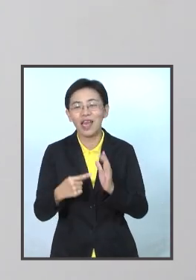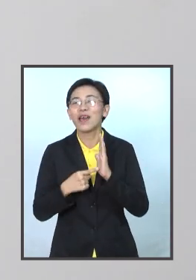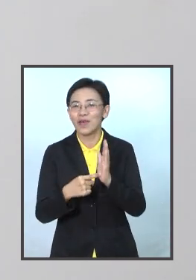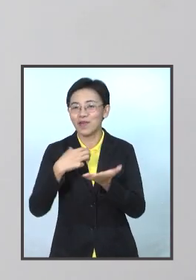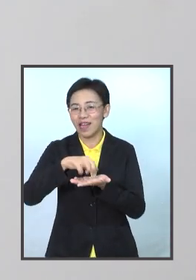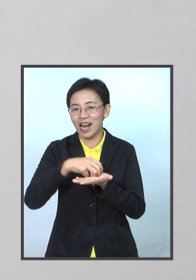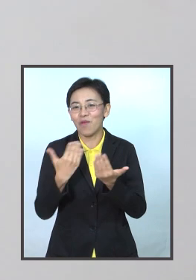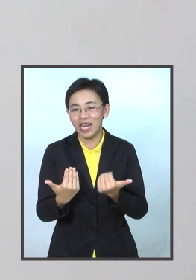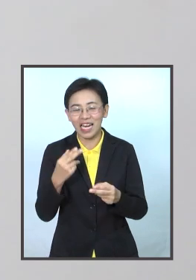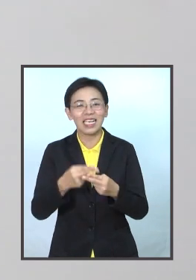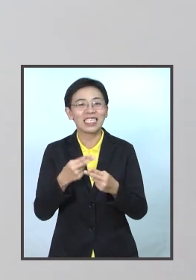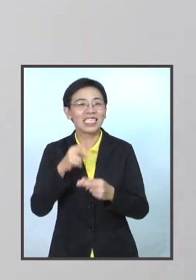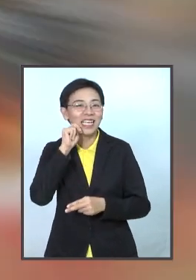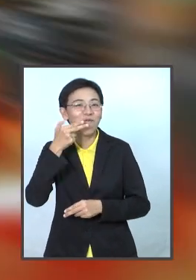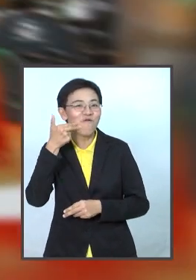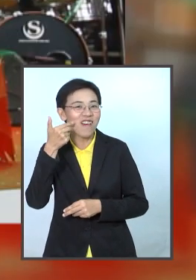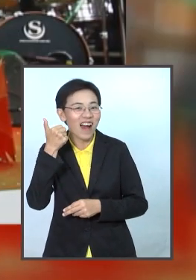างวันนี้ค่ะน้องน้ำหวาน